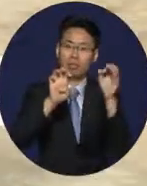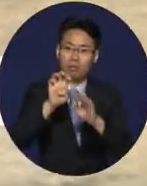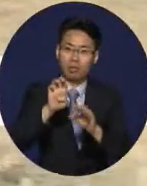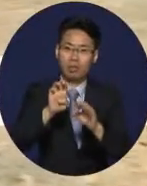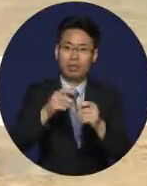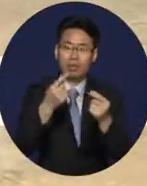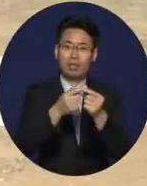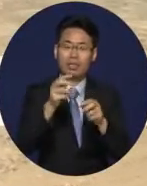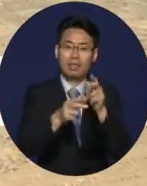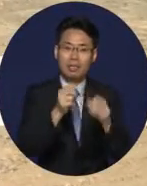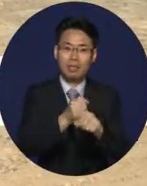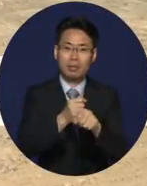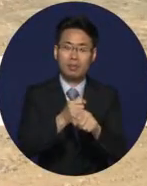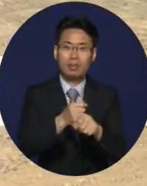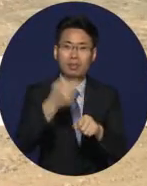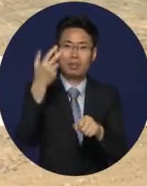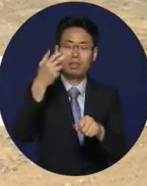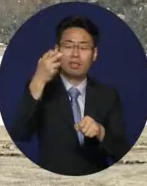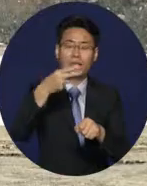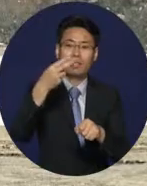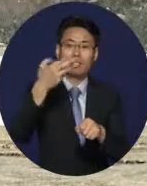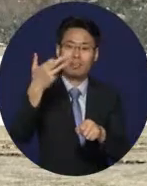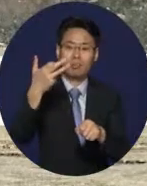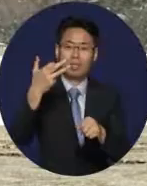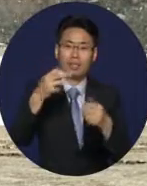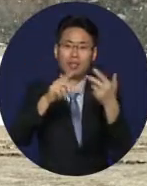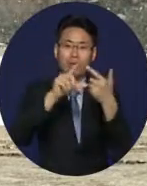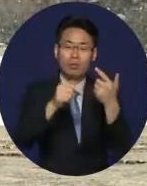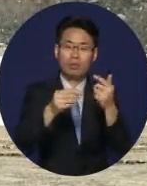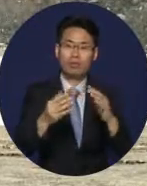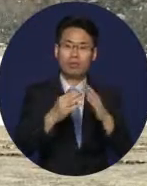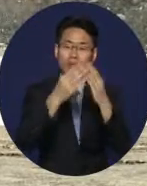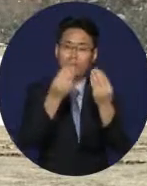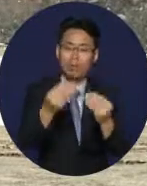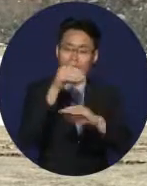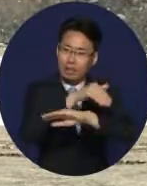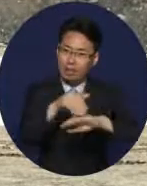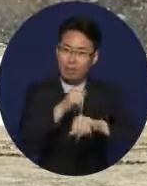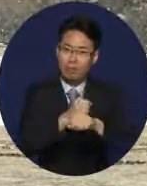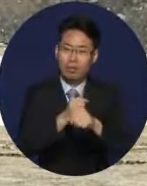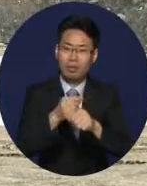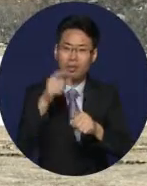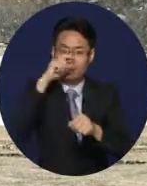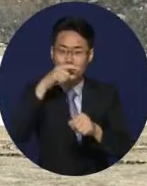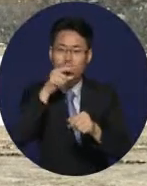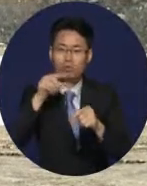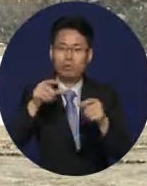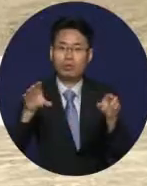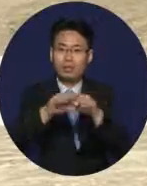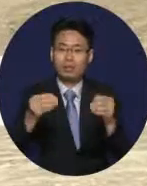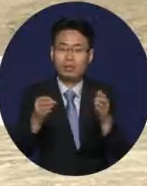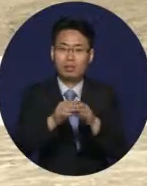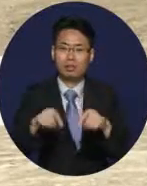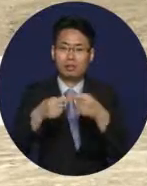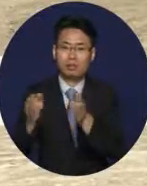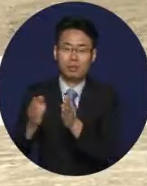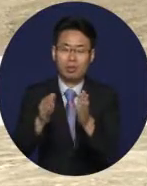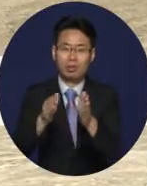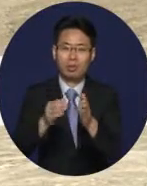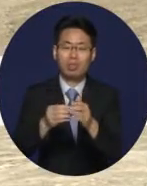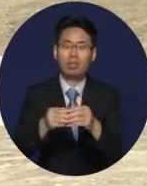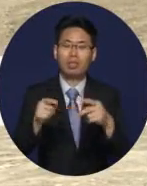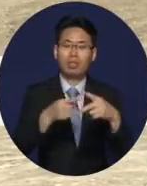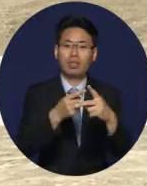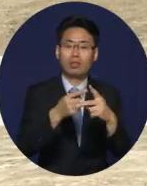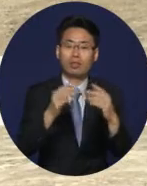이른 1단계 사업은 18년 6월 준공될 예정으로, 폐수 종말 처리 시설, 정수장, 진입도로 등의 기반